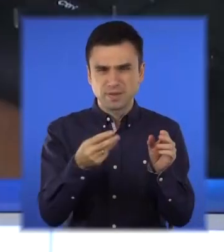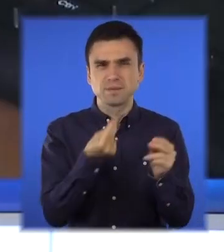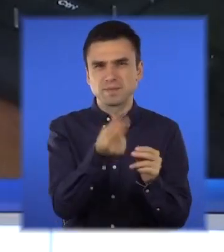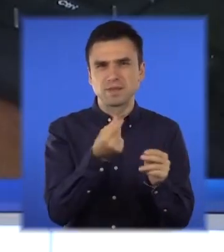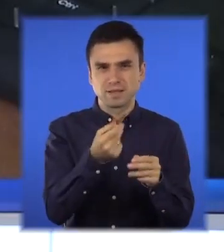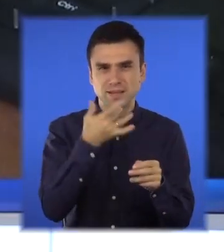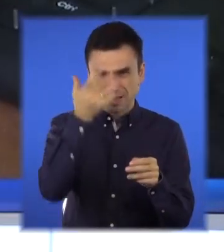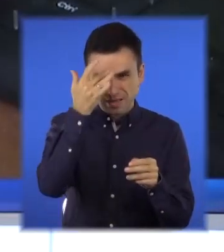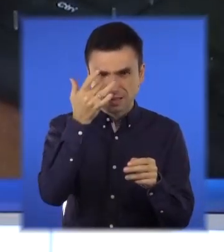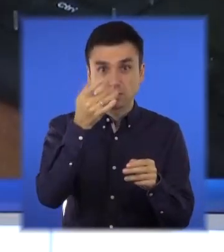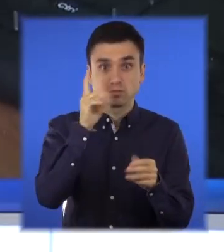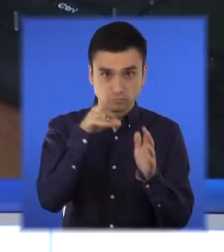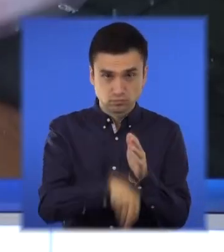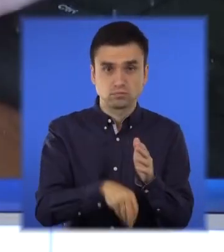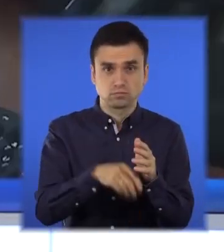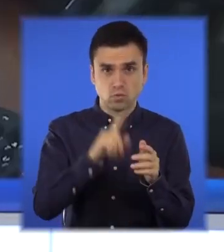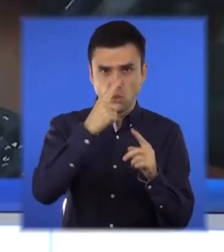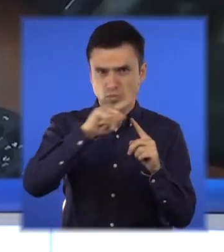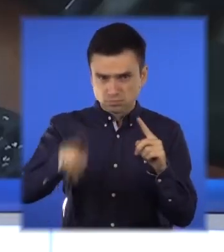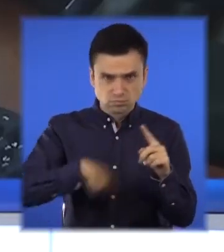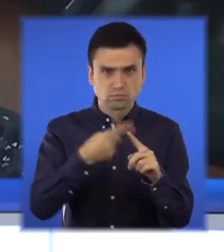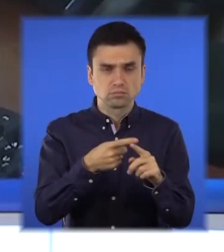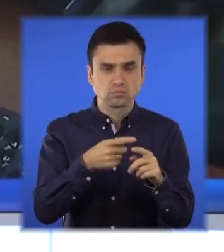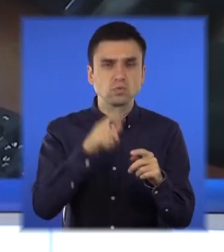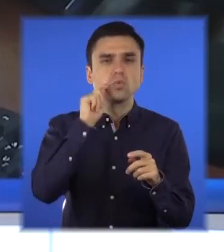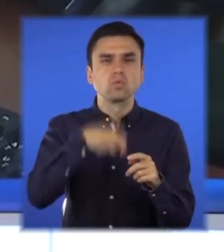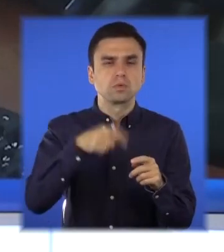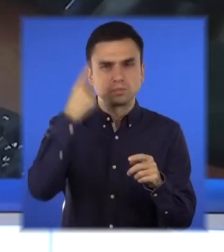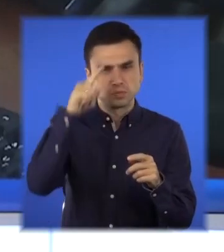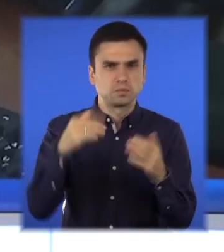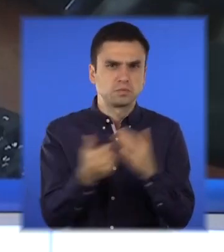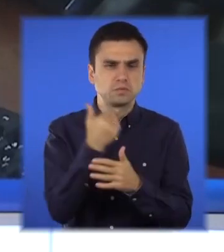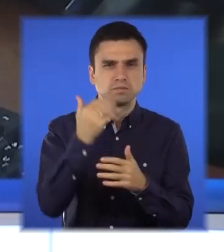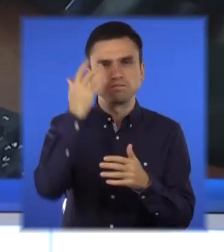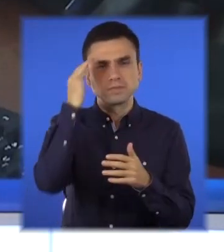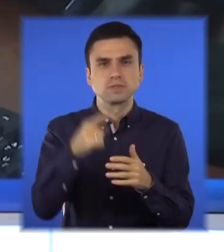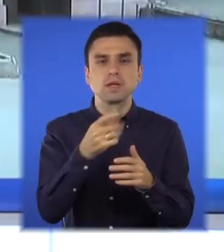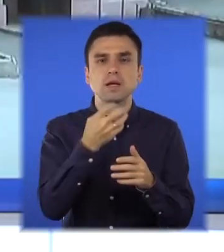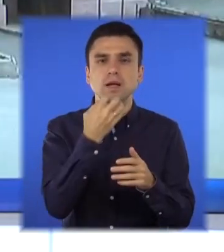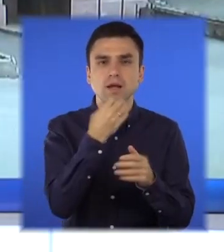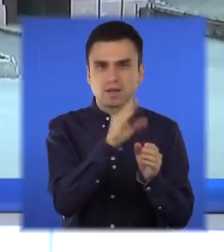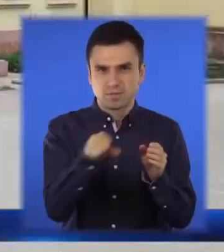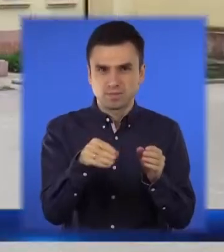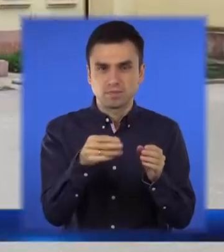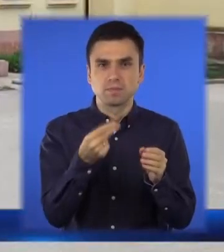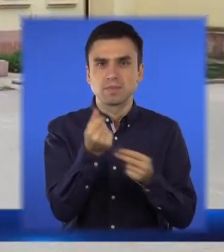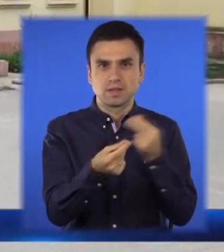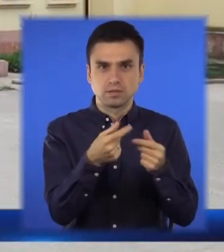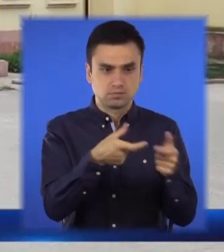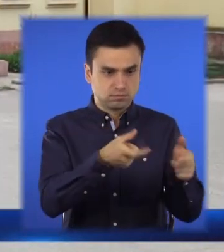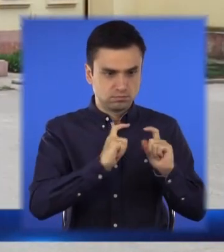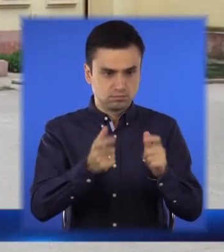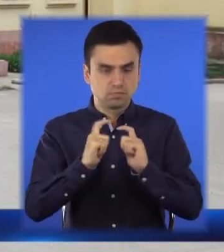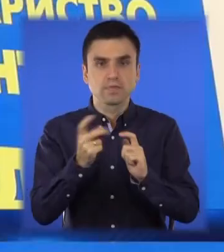з 2019-го планують розділяти платіжки за тепло на дві частини. Окрім звичного змінного тарифу,